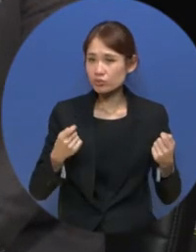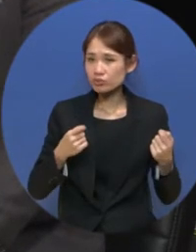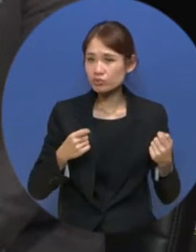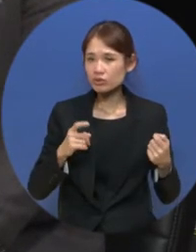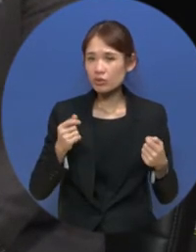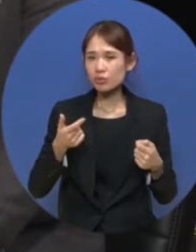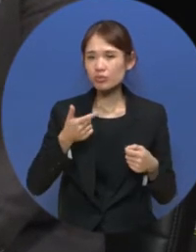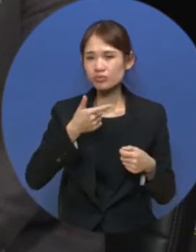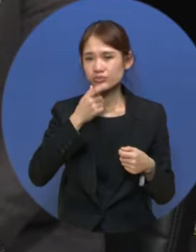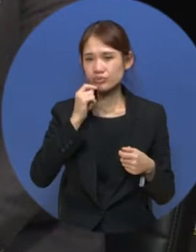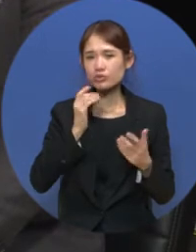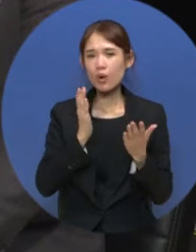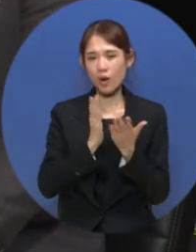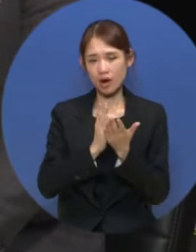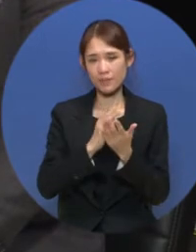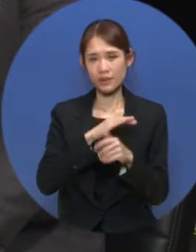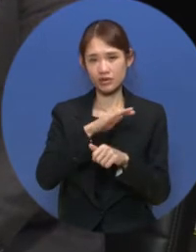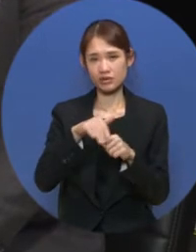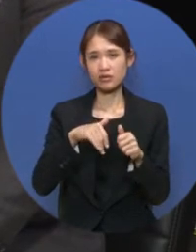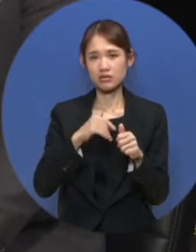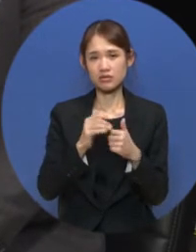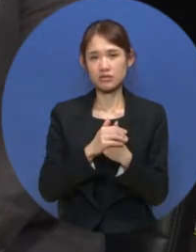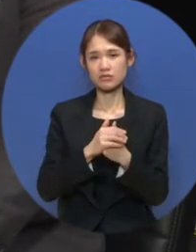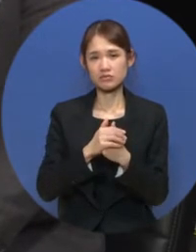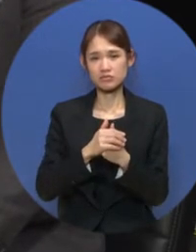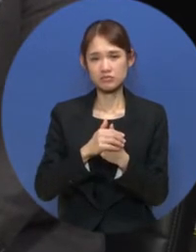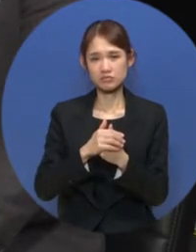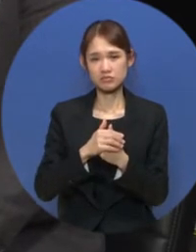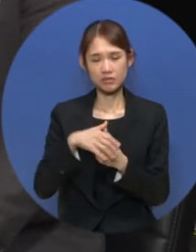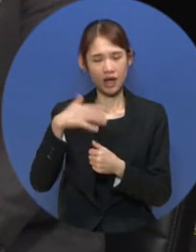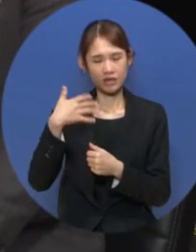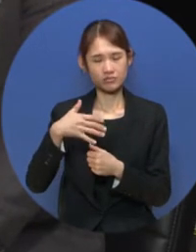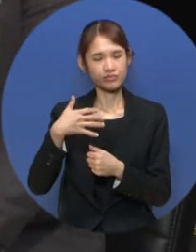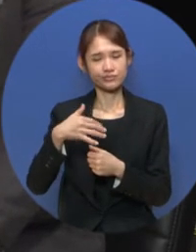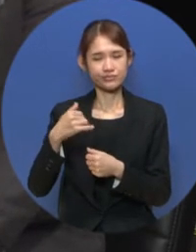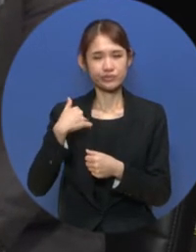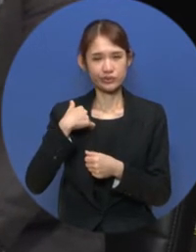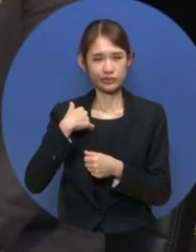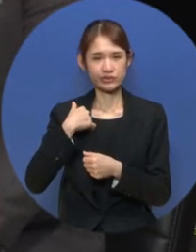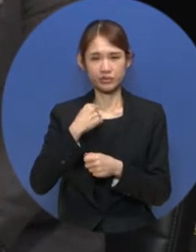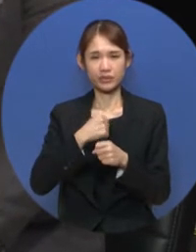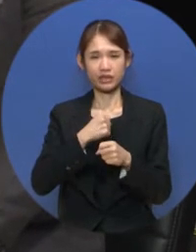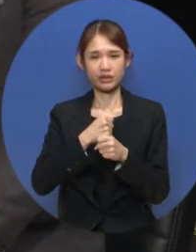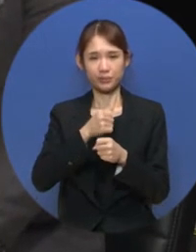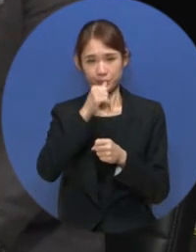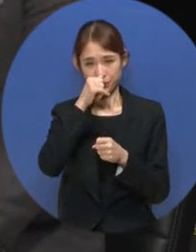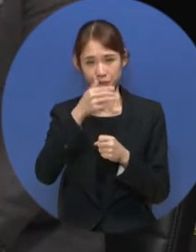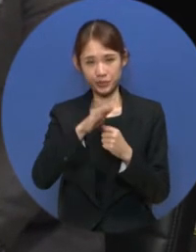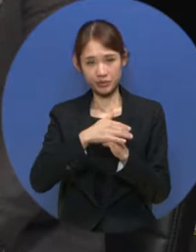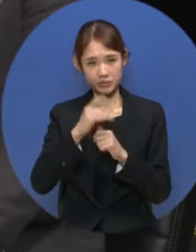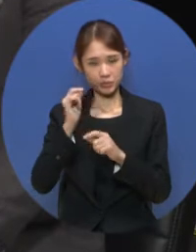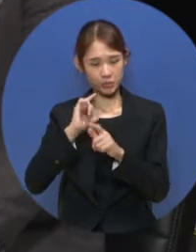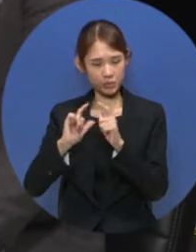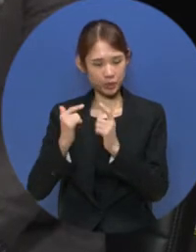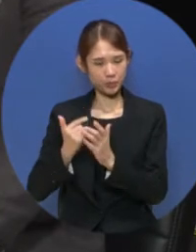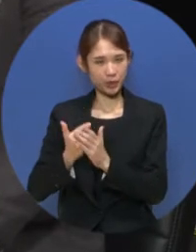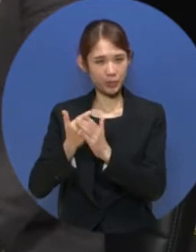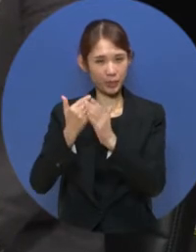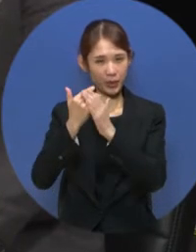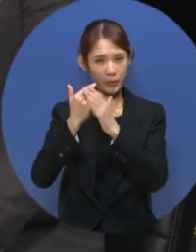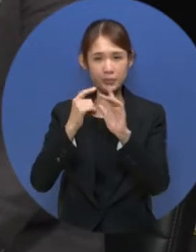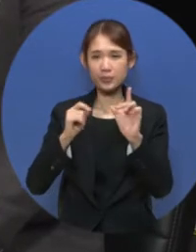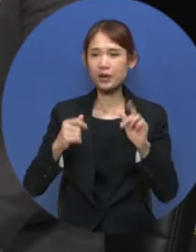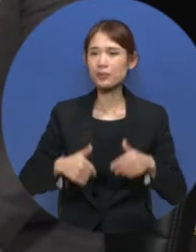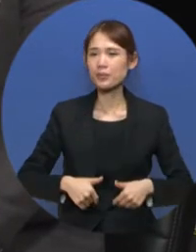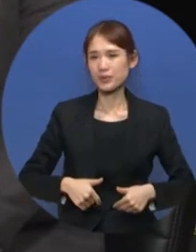좀 부족한 상황인 거죠. 그래서 아직 뭐 여기서도 제일 만들고 있기는 하나 좀 더 발전돼야 될